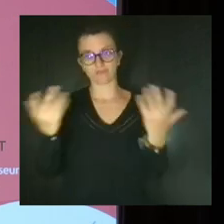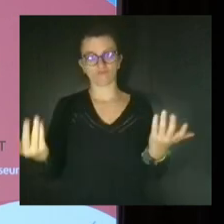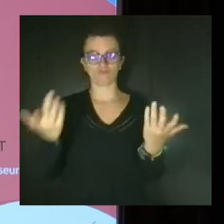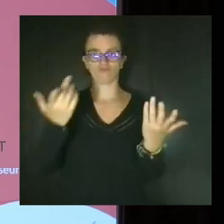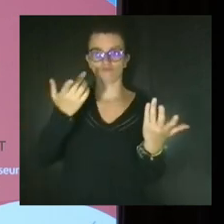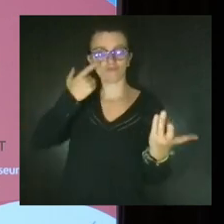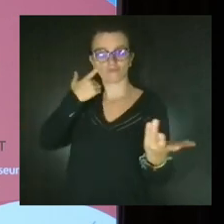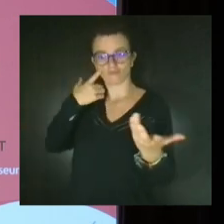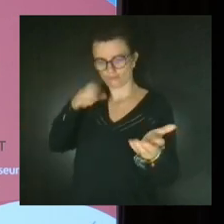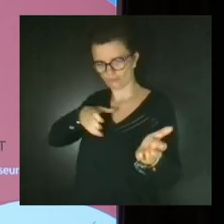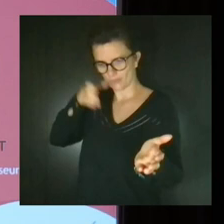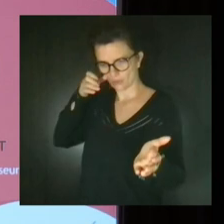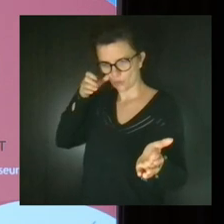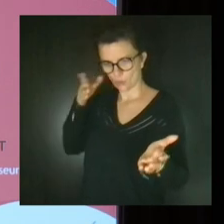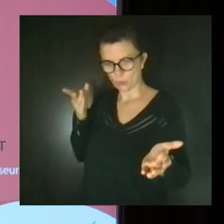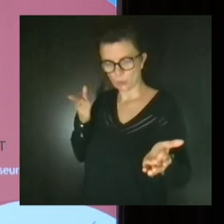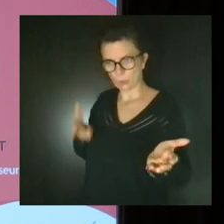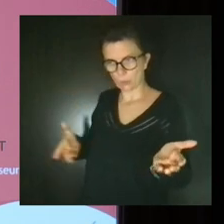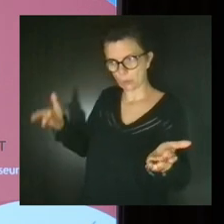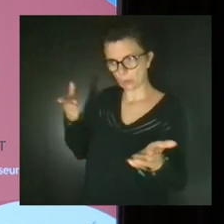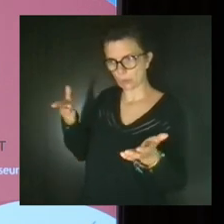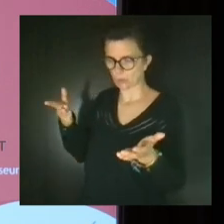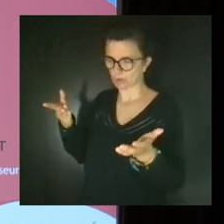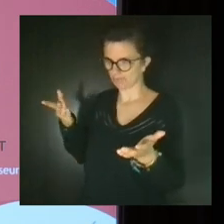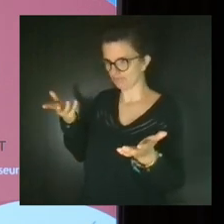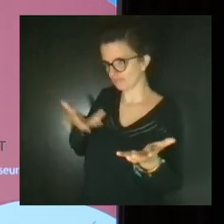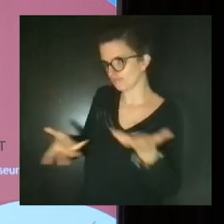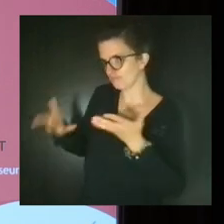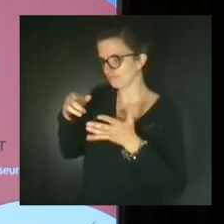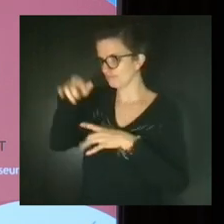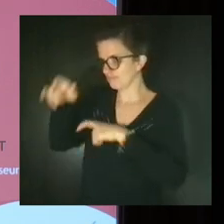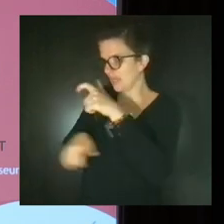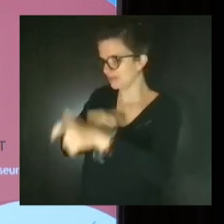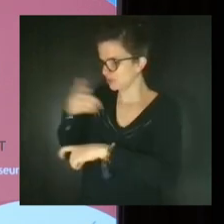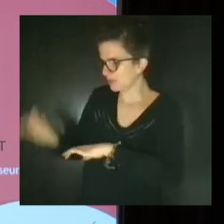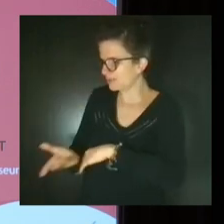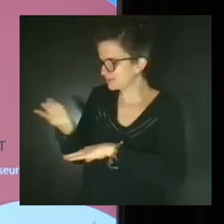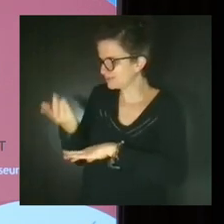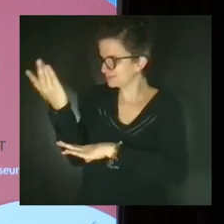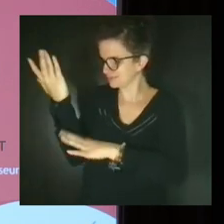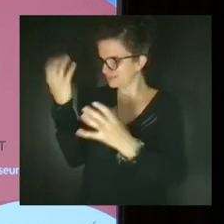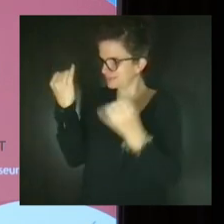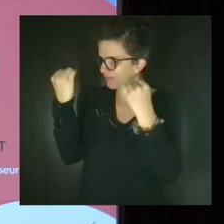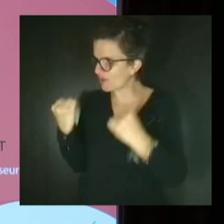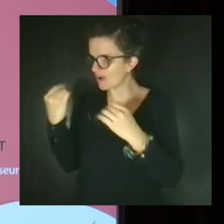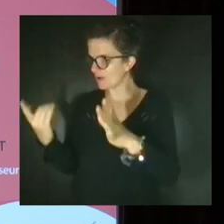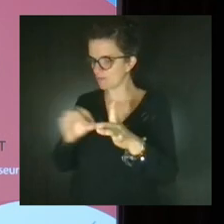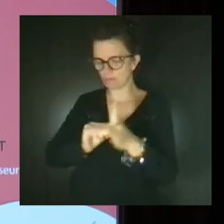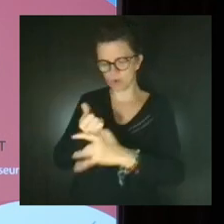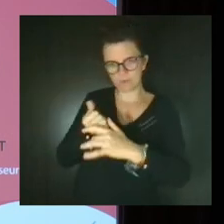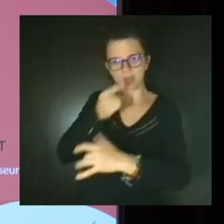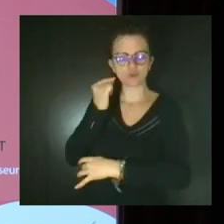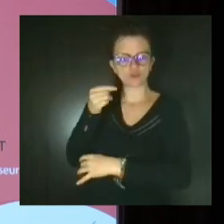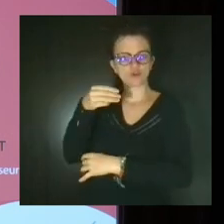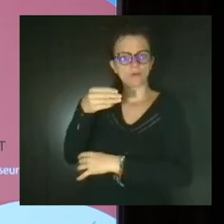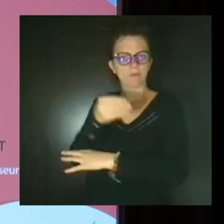aussi imposant et prestigieux. Je vais d'abord donner la parole à Trésor Makunda, qui